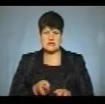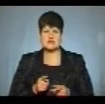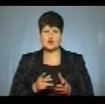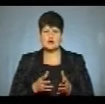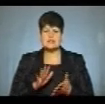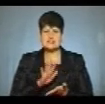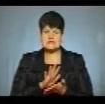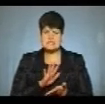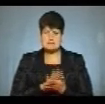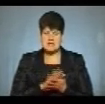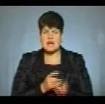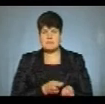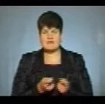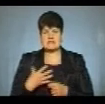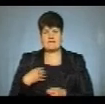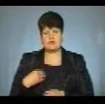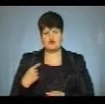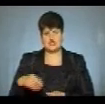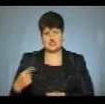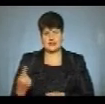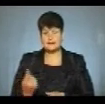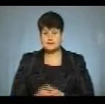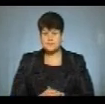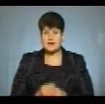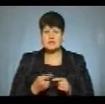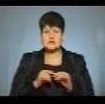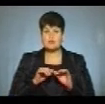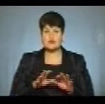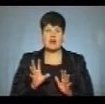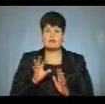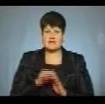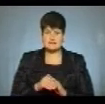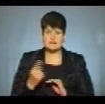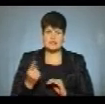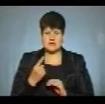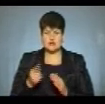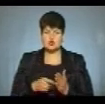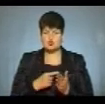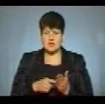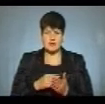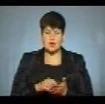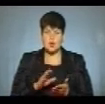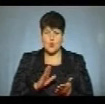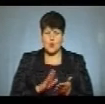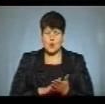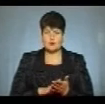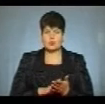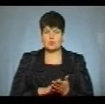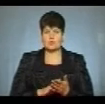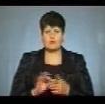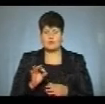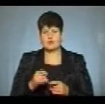сміття привезено з Львівщини. Дана подія внесена в єдиний журнал обліку про скоєні злочини